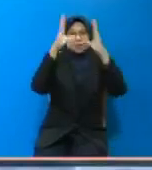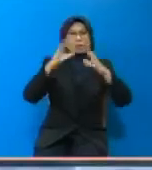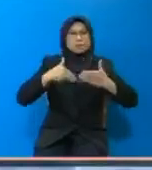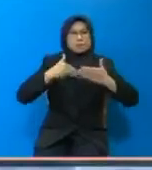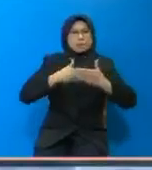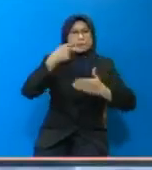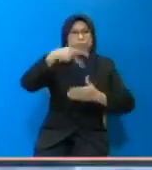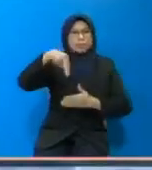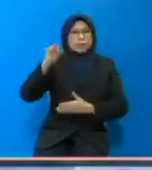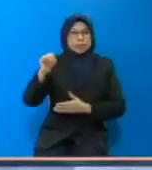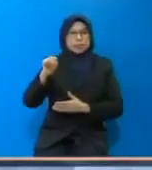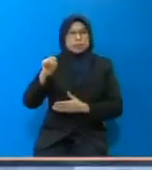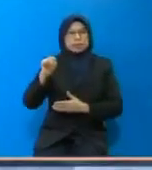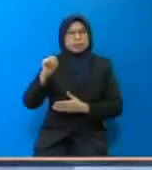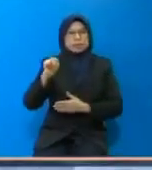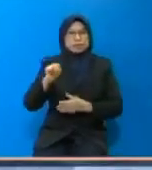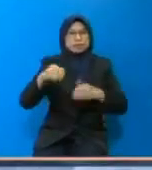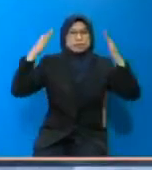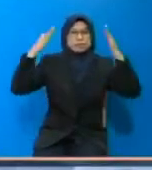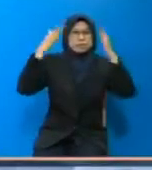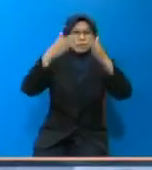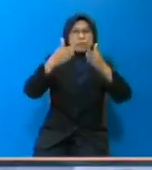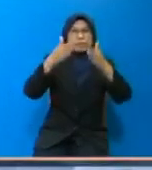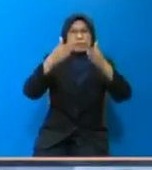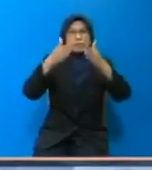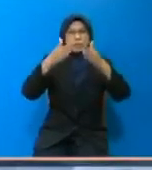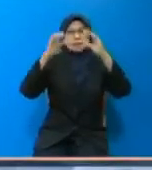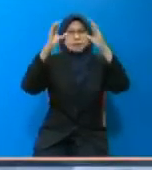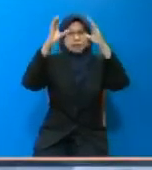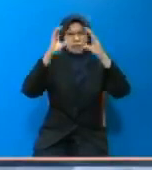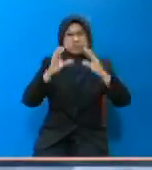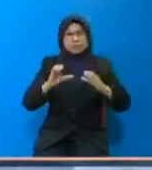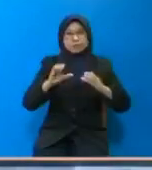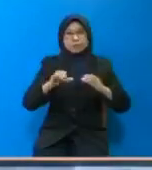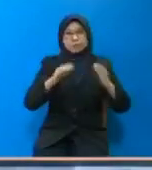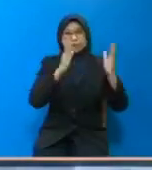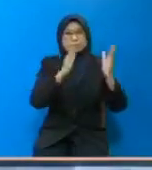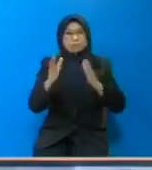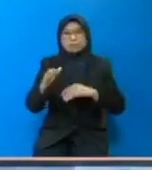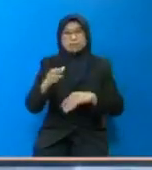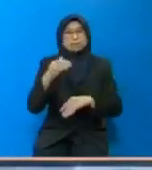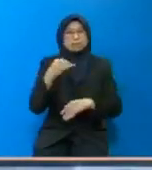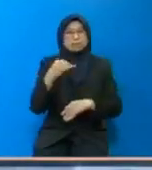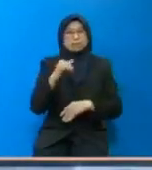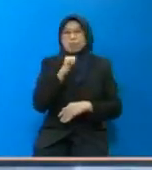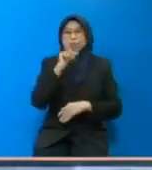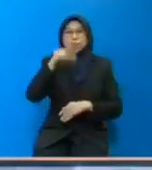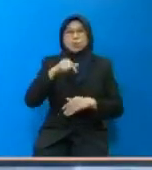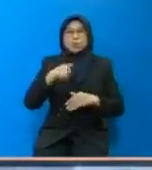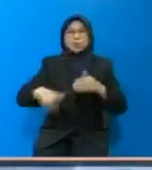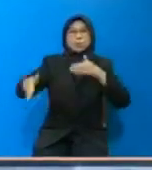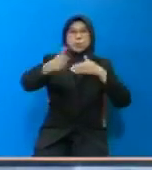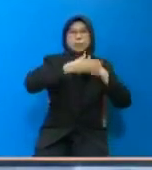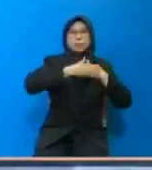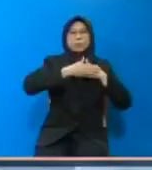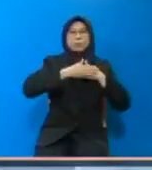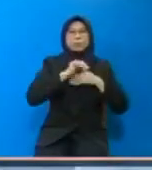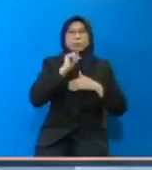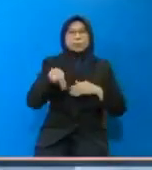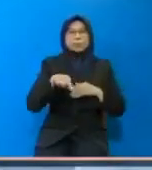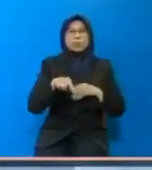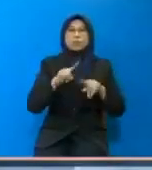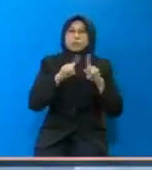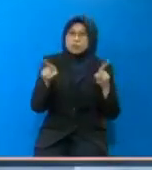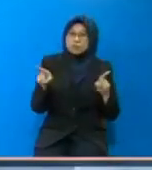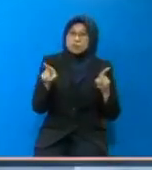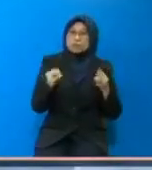PPN menekankan dengan izin exit strategy and no turning back. Walaupun manusia